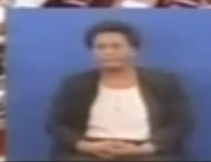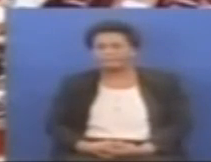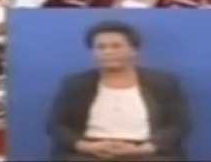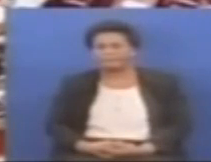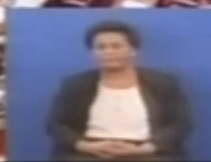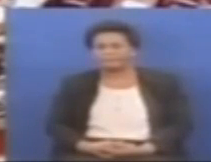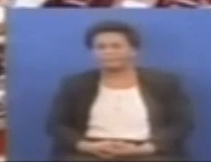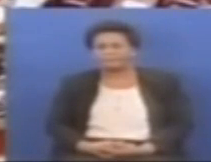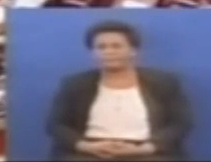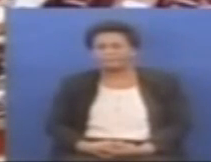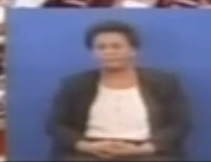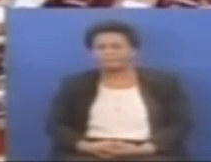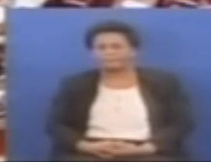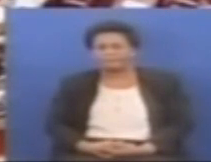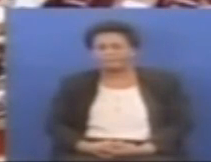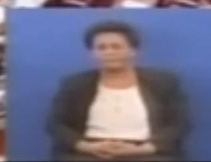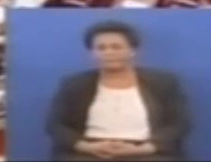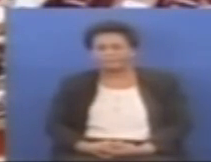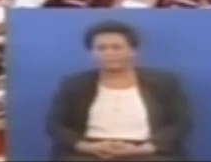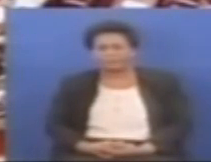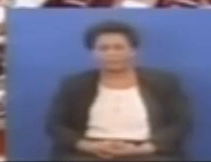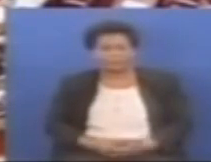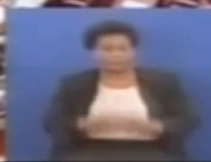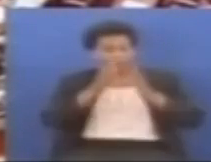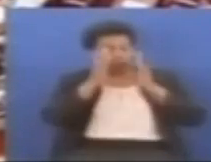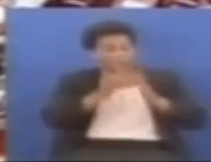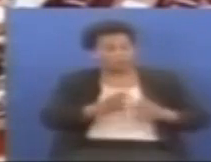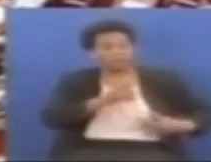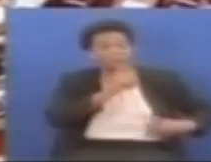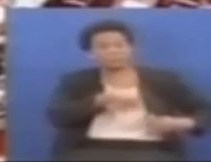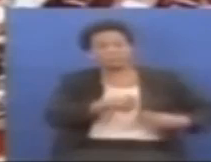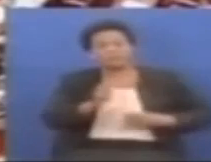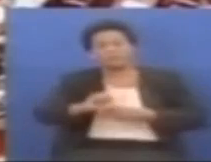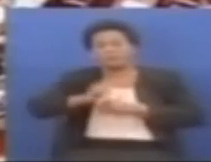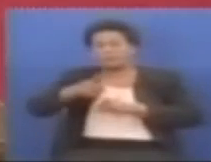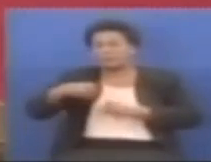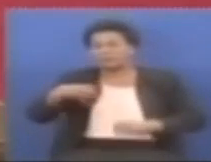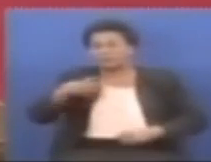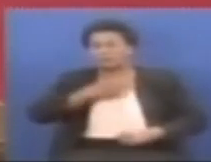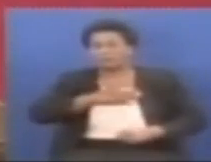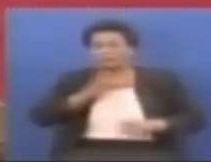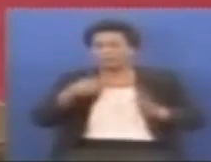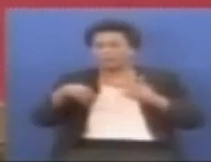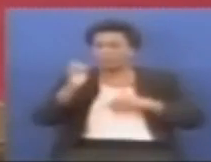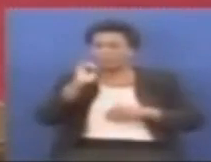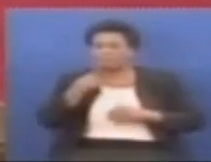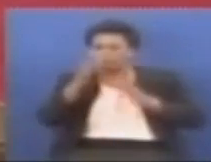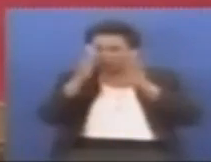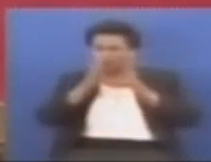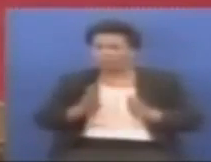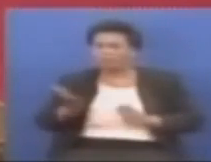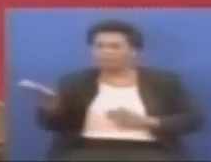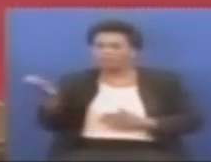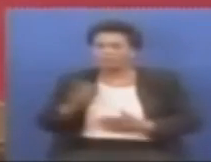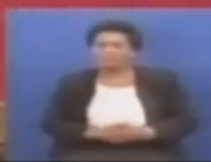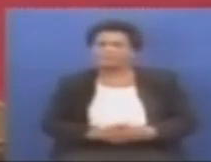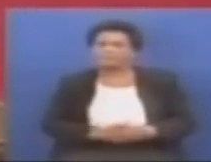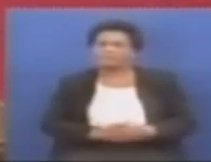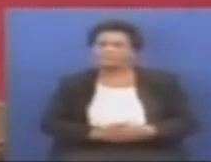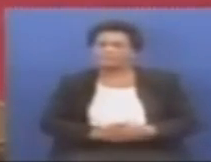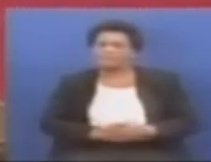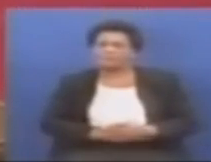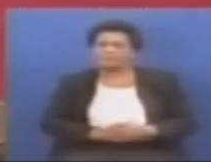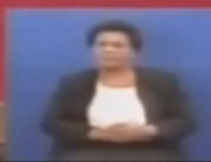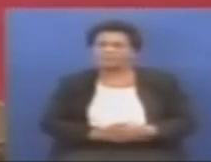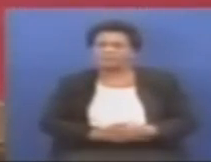Mheshimiwa Spika, kwa niaba ya Waziri wa Nchi Ofisi ya Rais TAMISEMI, naomba nijibu maswali mawili ya Mheshimiwa Mbalaso kama ifuatavyo. Mheshimiwa